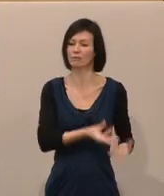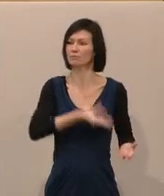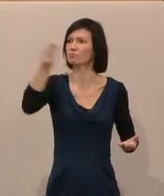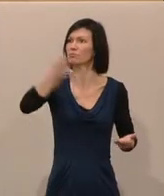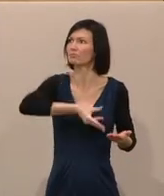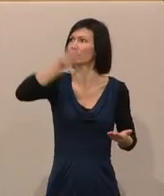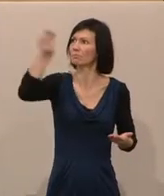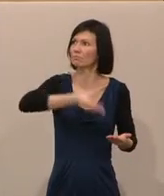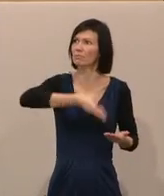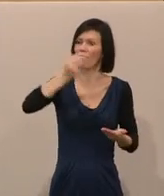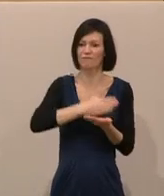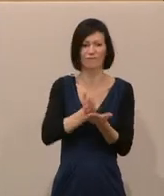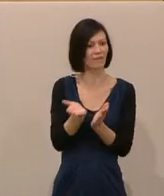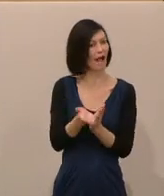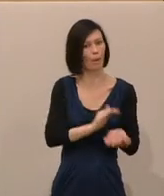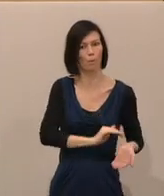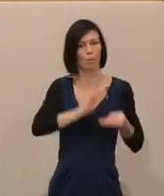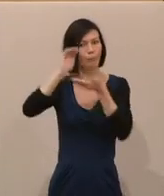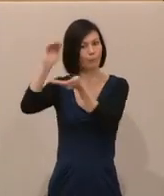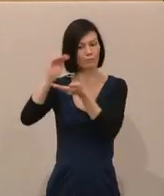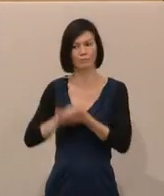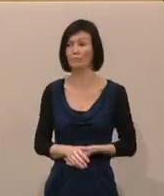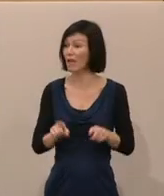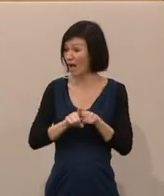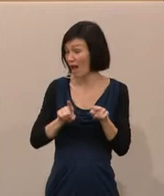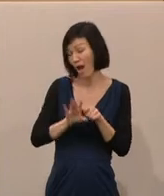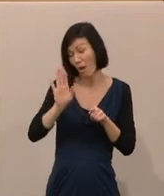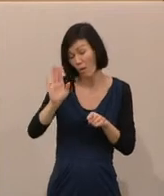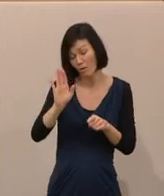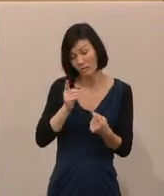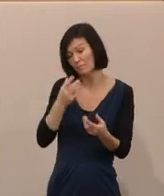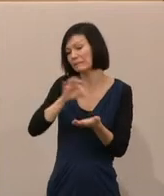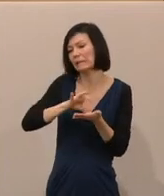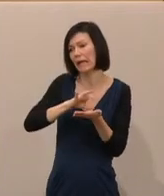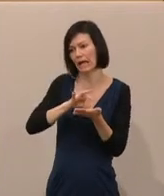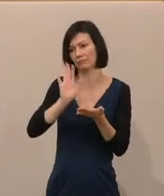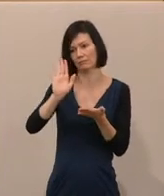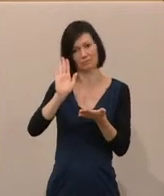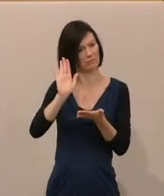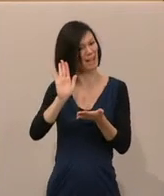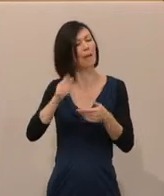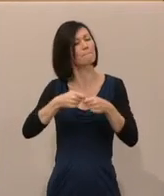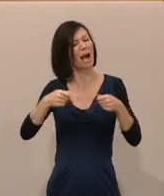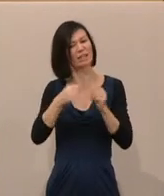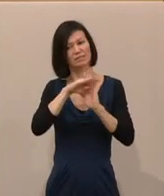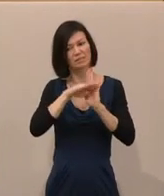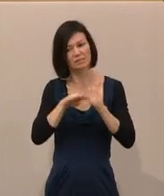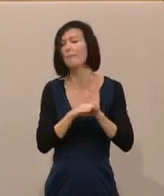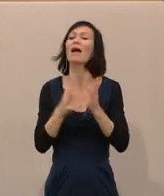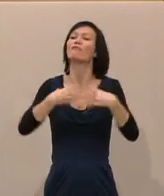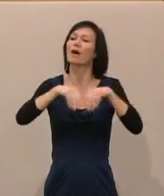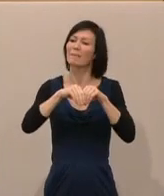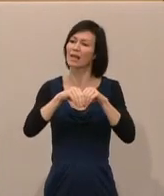umverteilt. Das gilt auch für ein Herzstück ihrer Maßnahme, den Familienbonus, der das untere